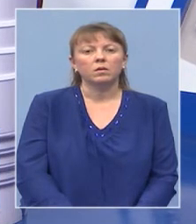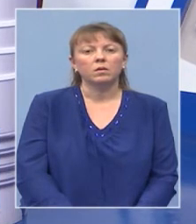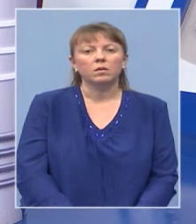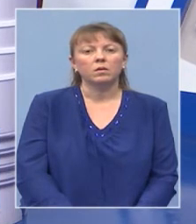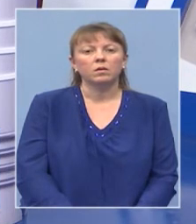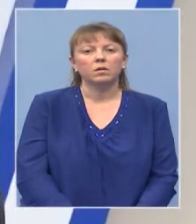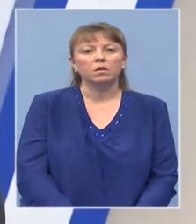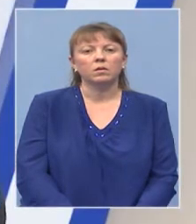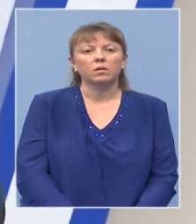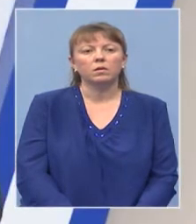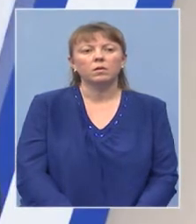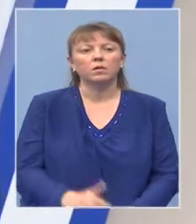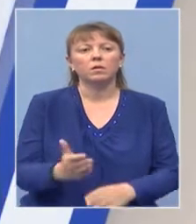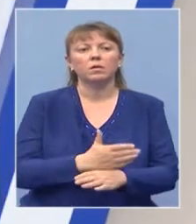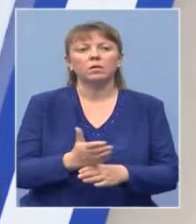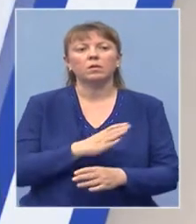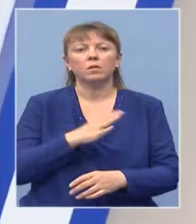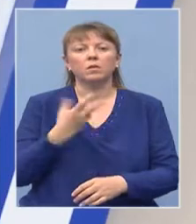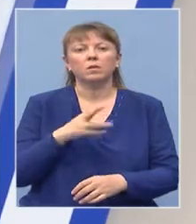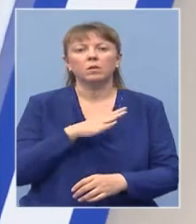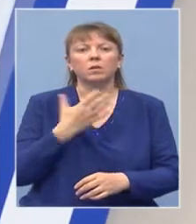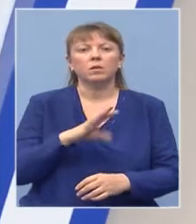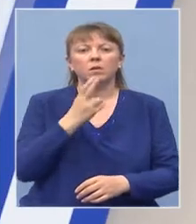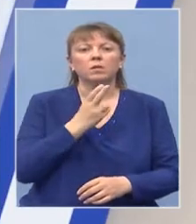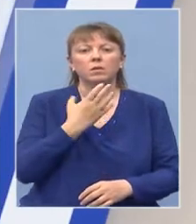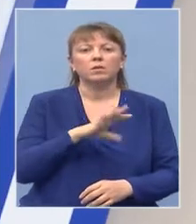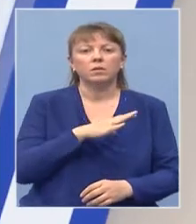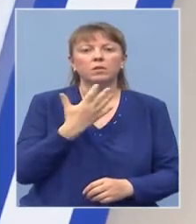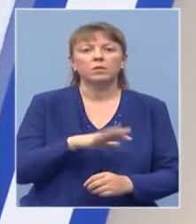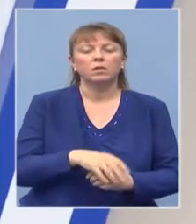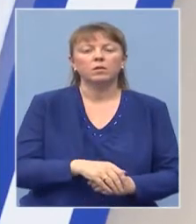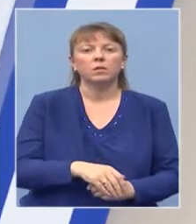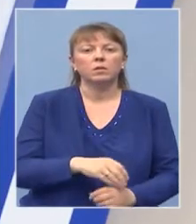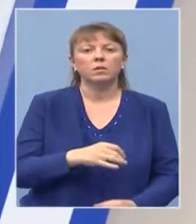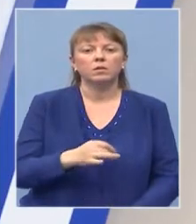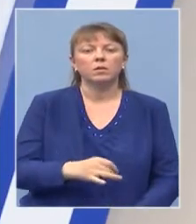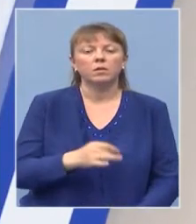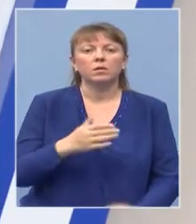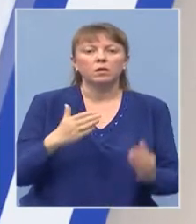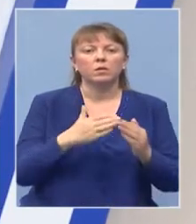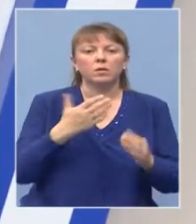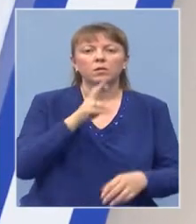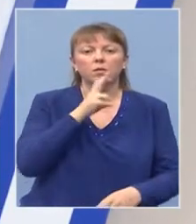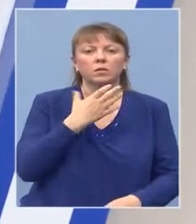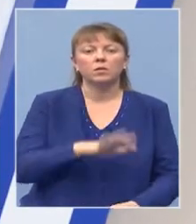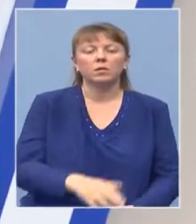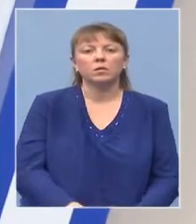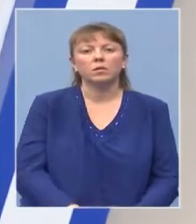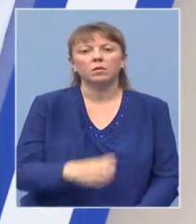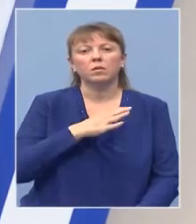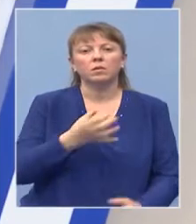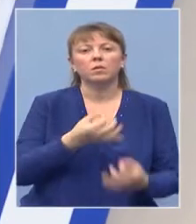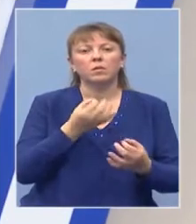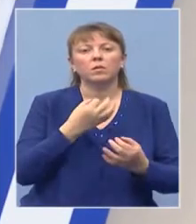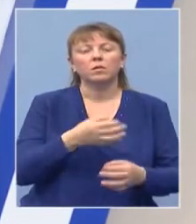Отдельная статья, в том числе деятельности ЦОНов, это все-таки взаимодействие с учреждениями государственными. Вот